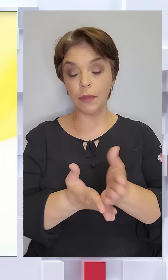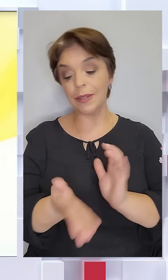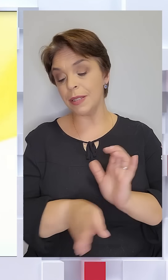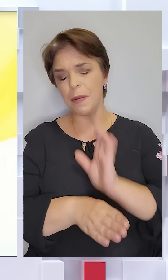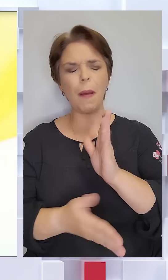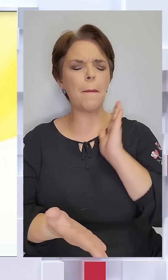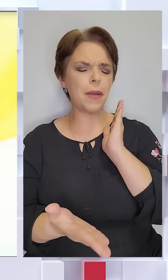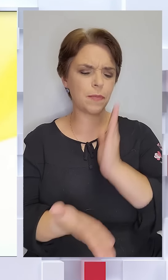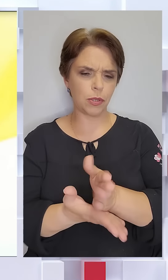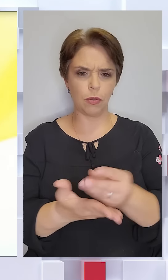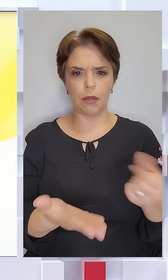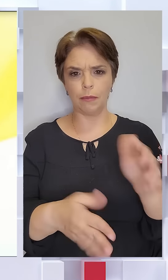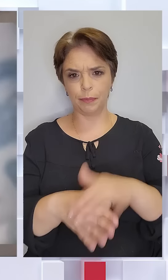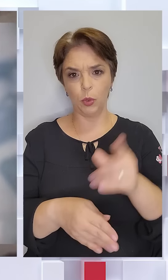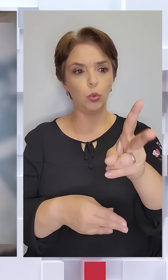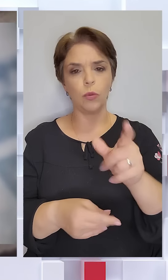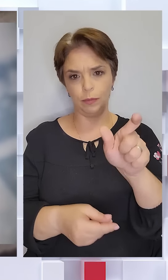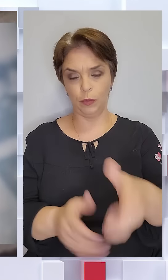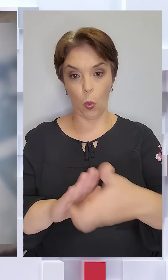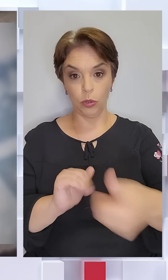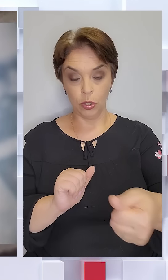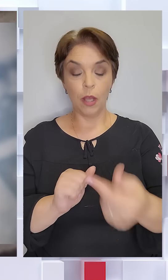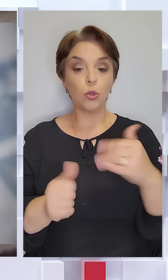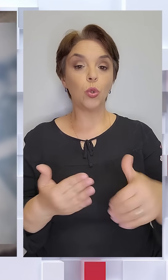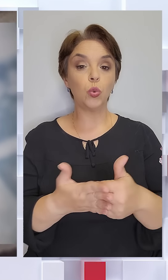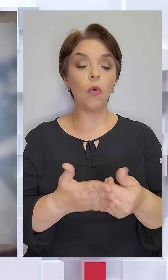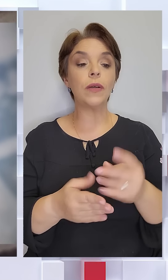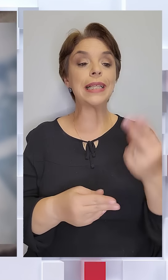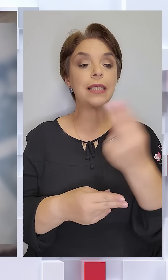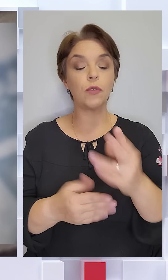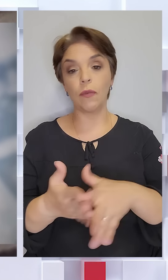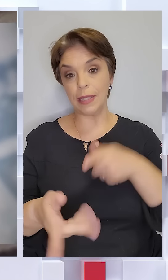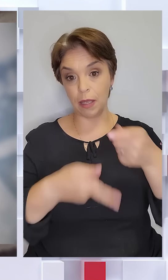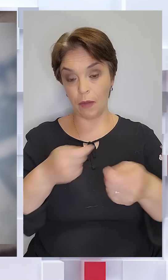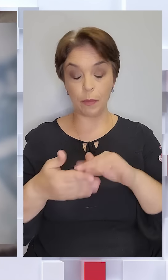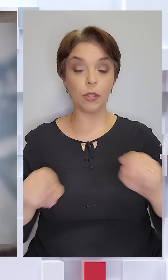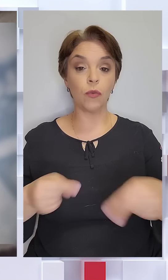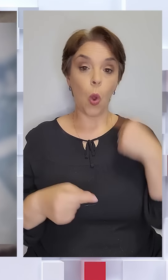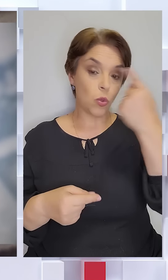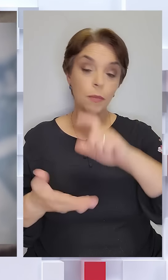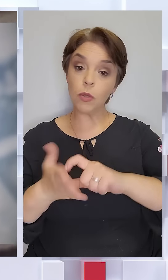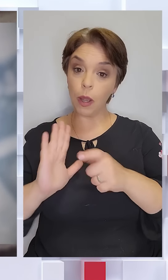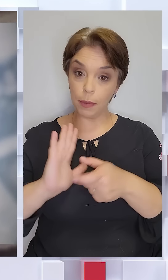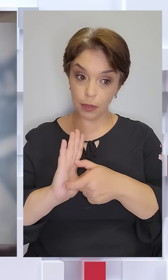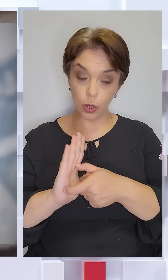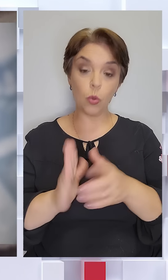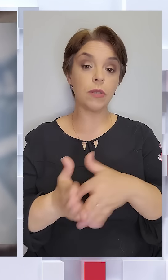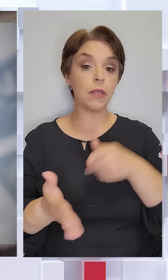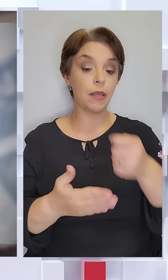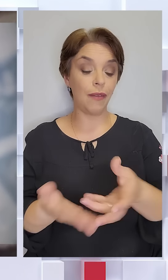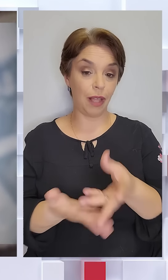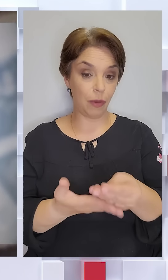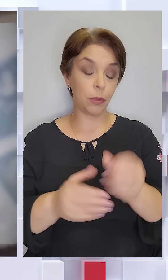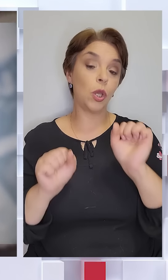спрямовує безпосередньо на картковий рахунок одержувачам. Ще одне нововведення – цифрові заявки. Після створення особистого кабінету заяви на